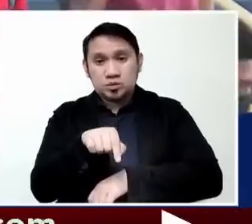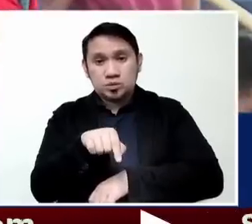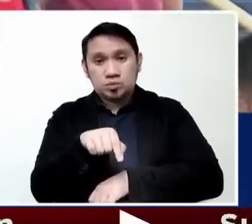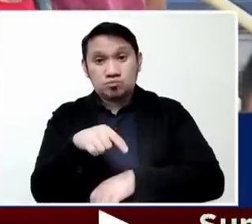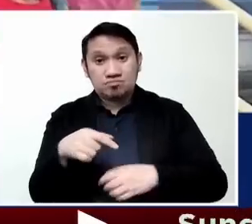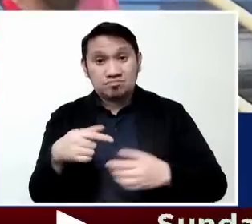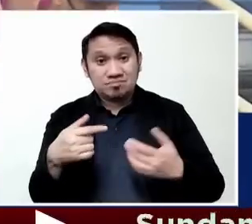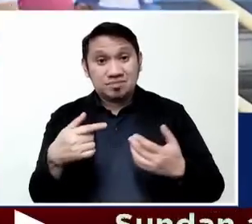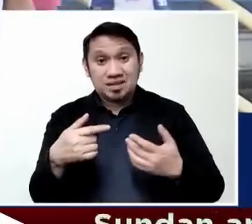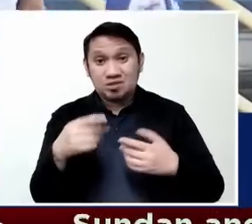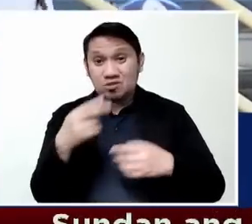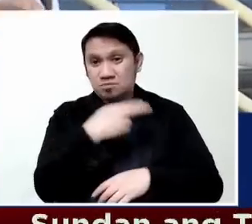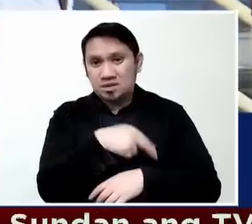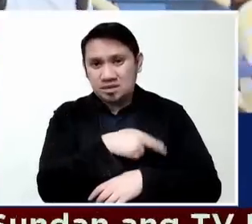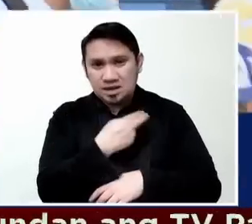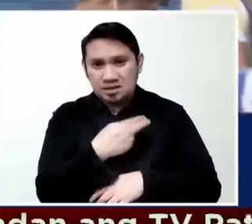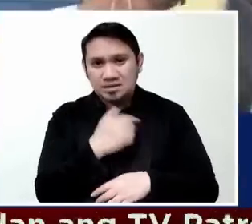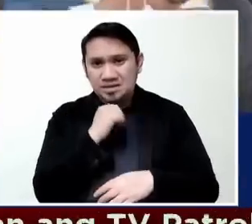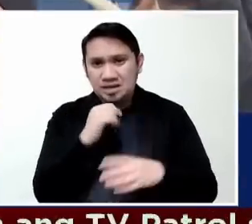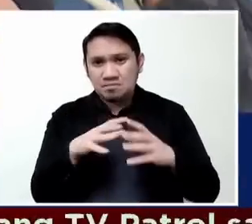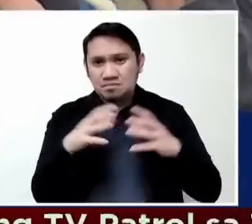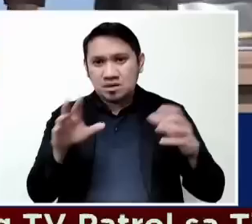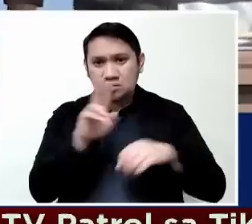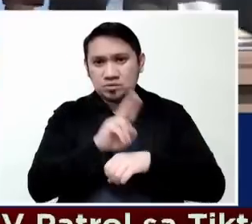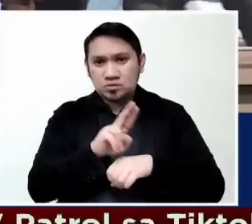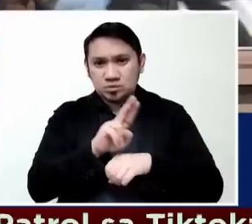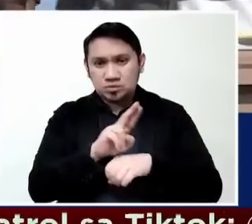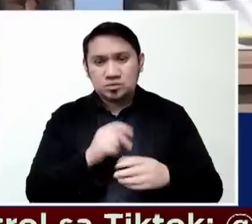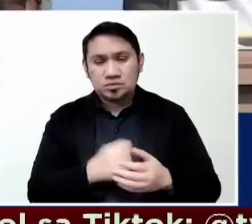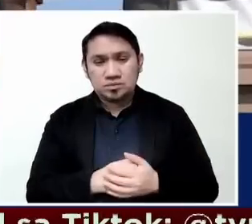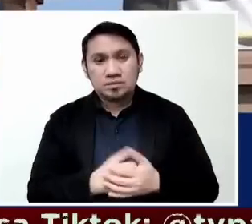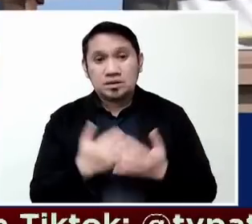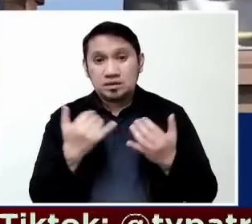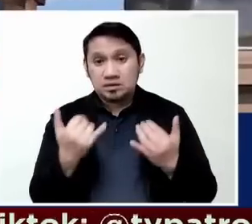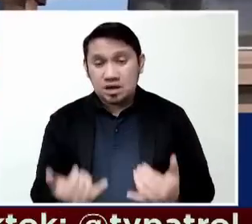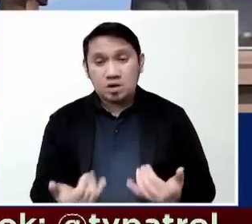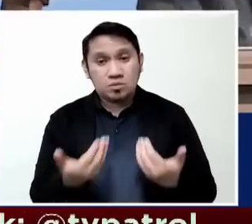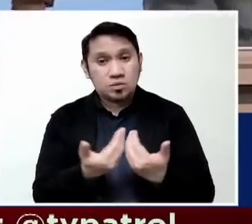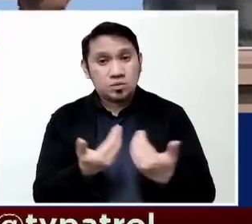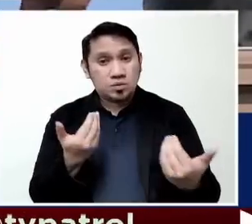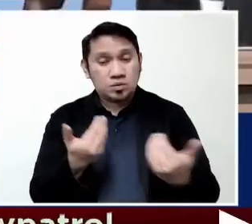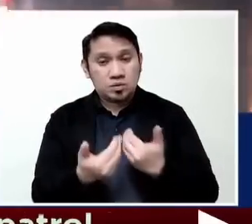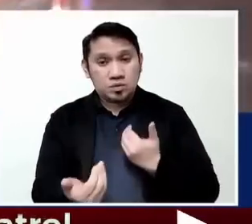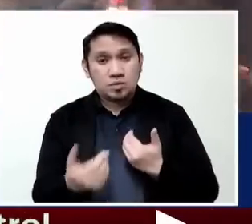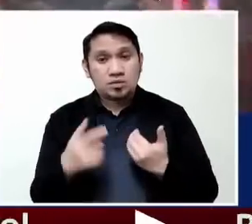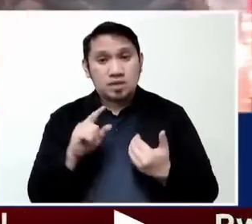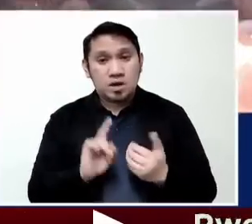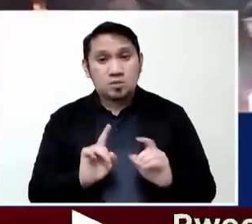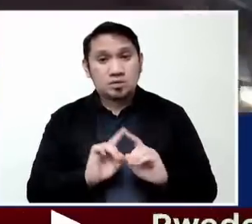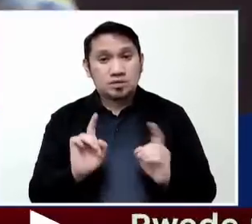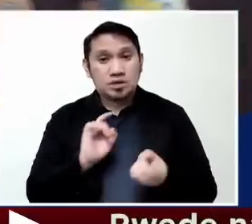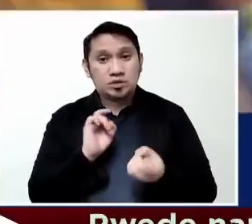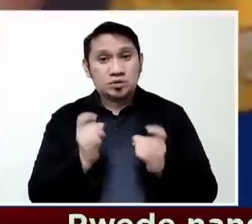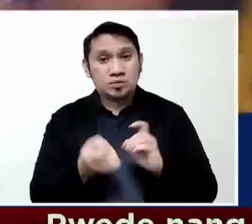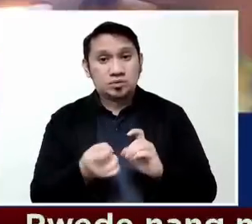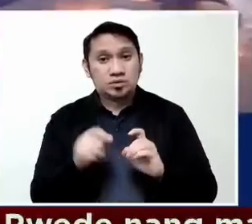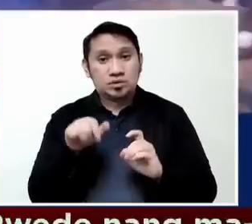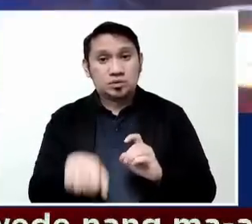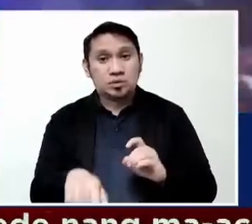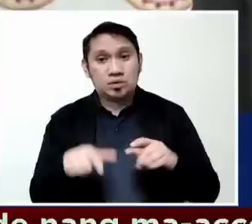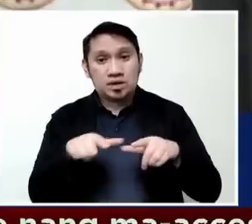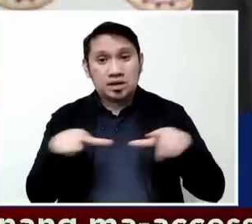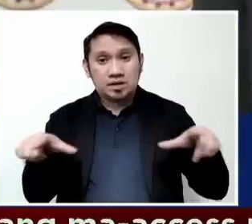sinabi ng DOH na napag-usapan na ang pag-decouple o paghihiwalay ng alert level system at mga kaakibat nitong